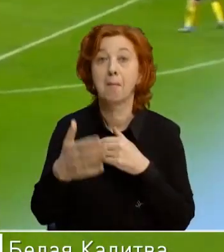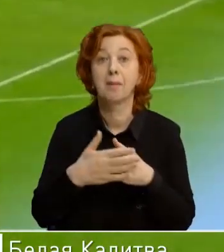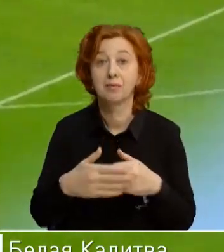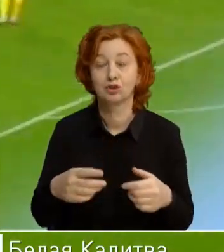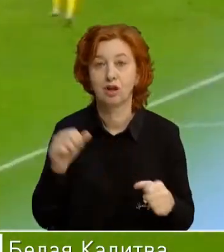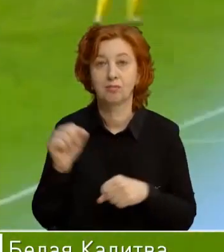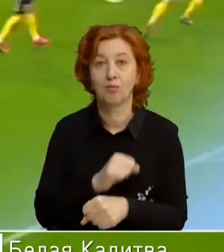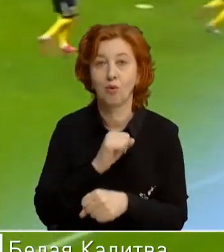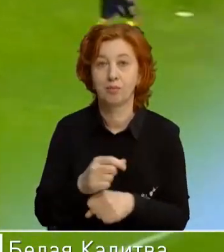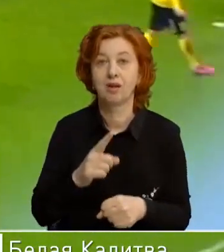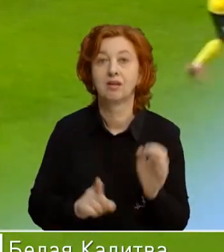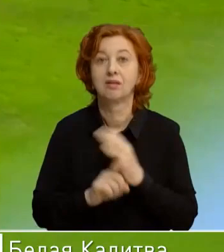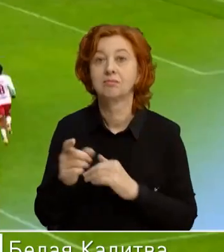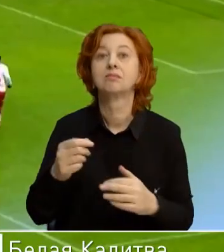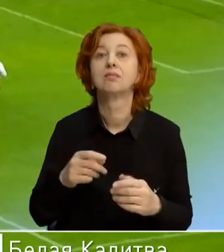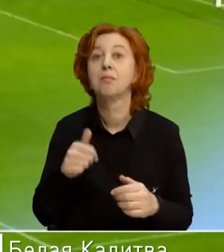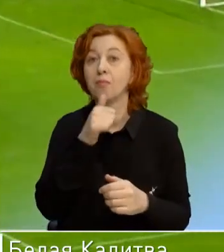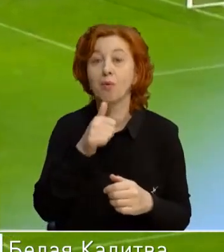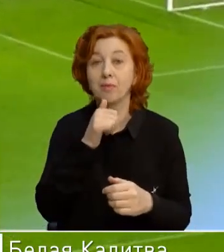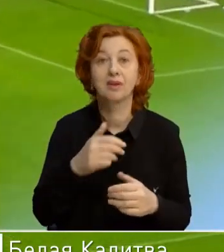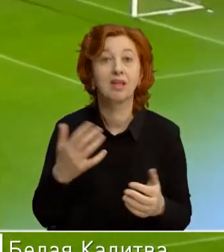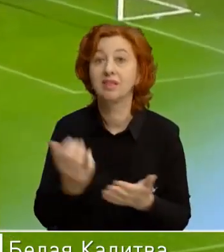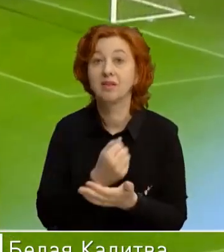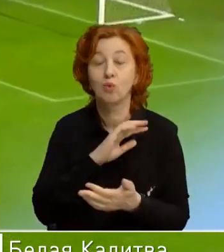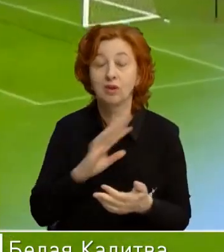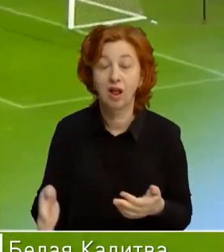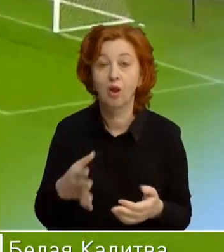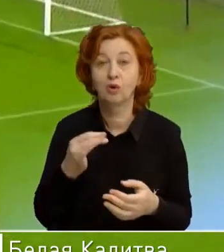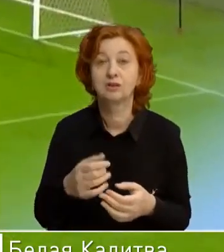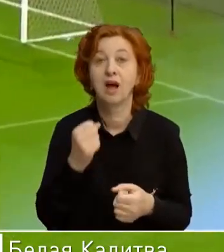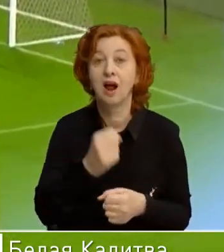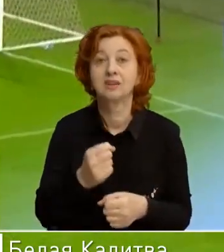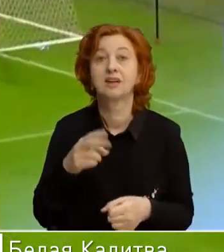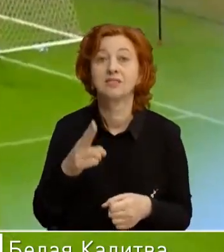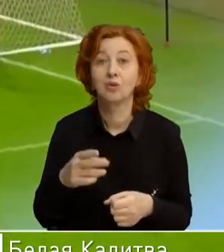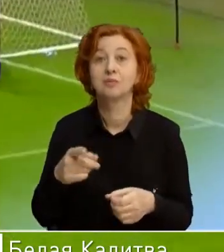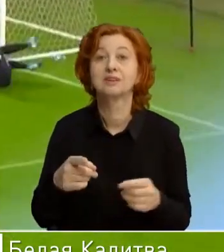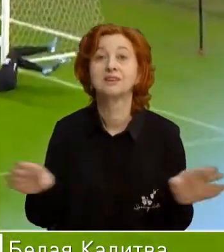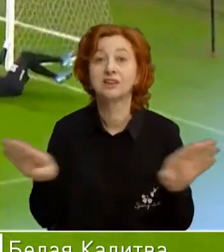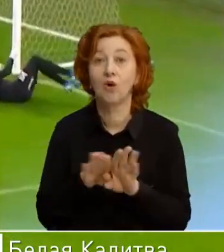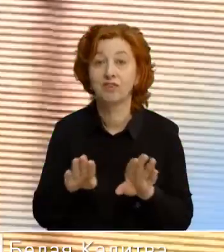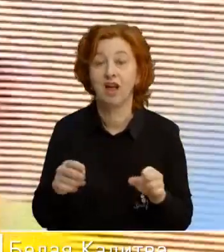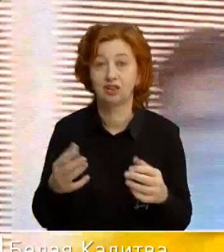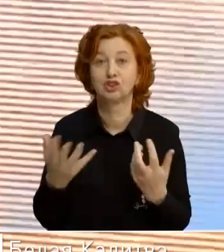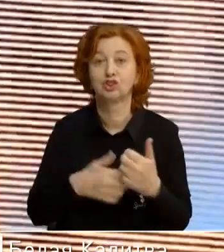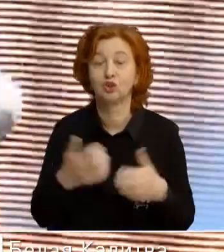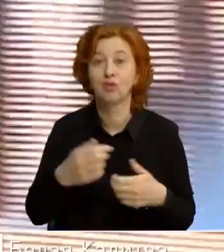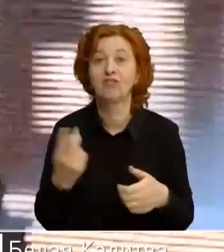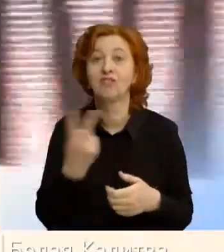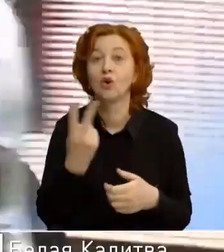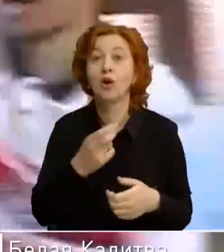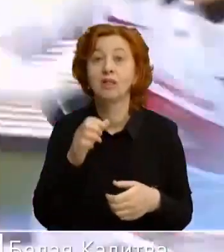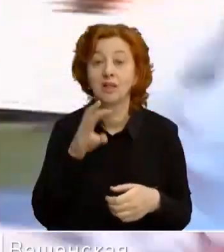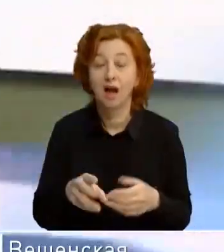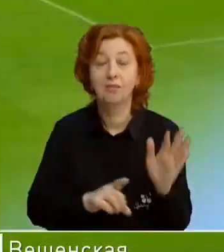перерыва хозяевам так и не удалось. За минуту до конца первого тайма Александр Соболев сравнял счет. Второй тайм команды